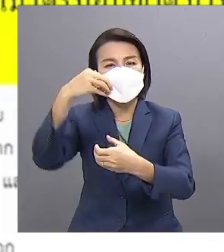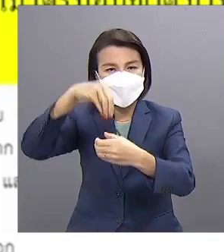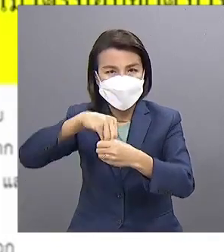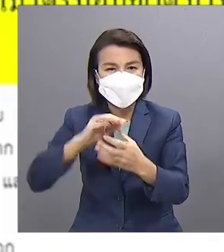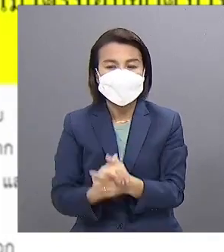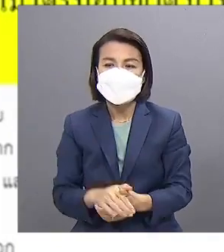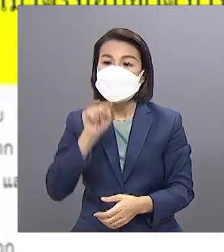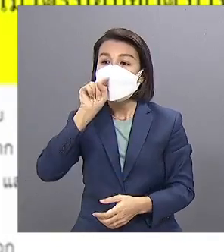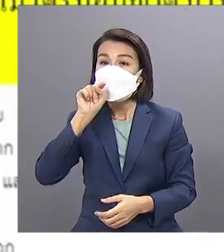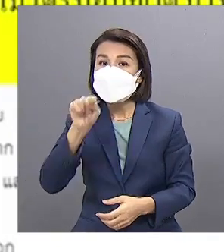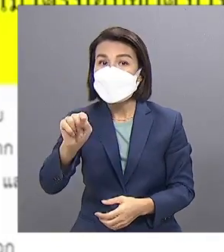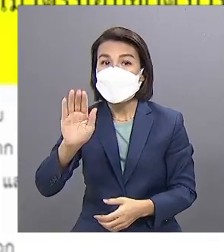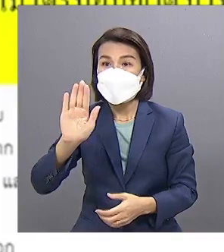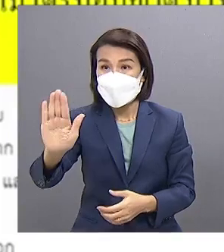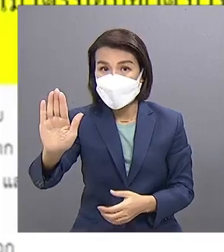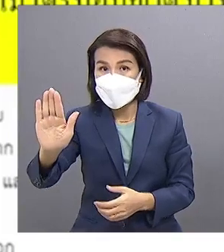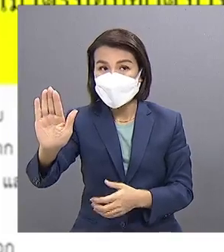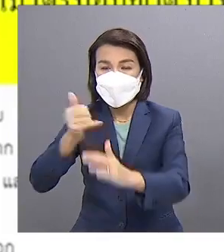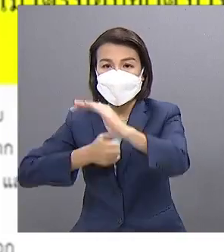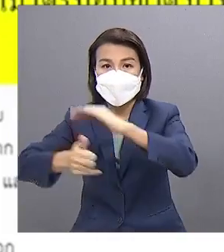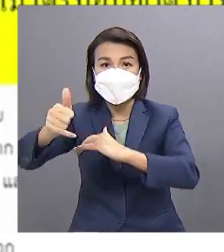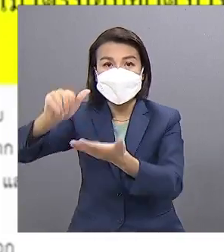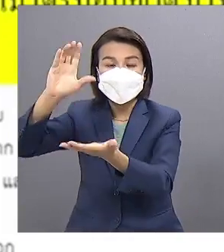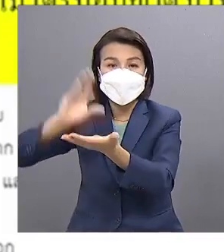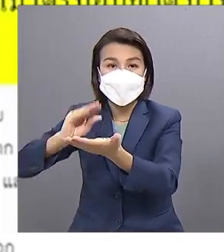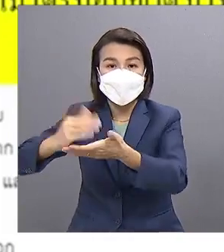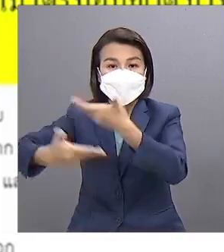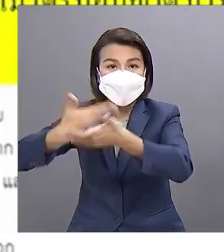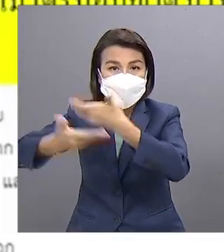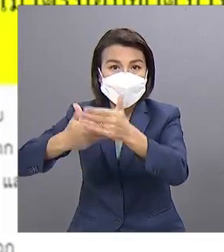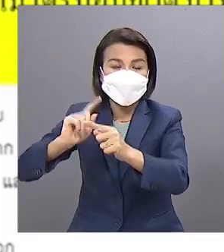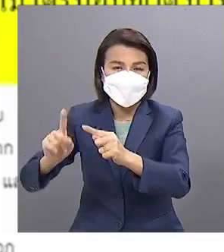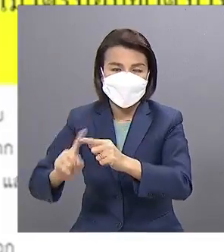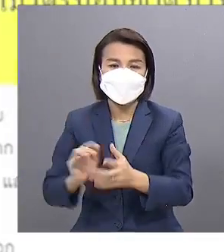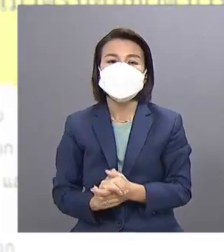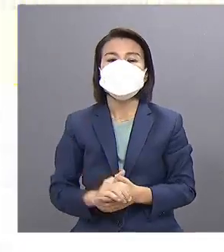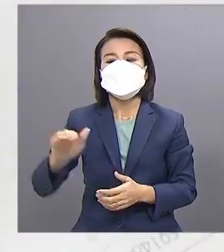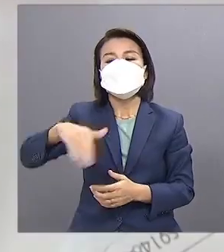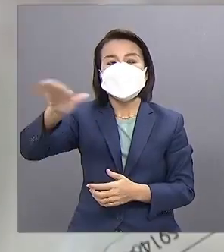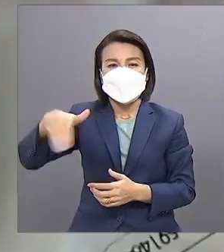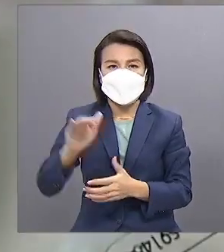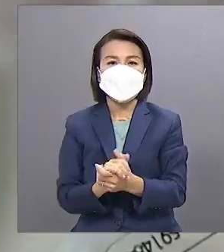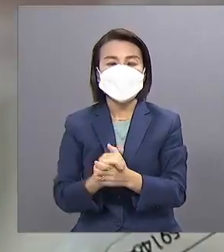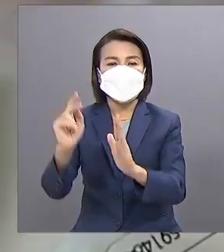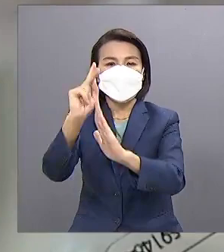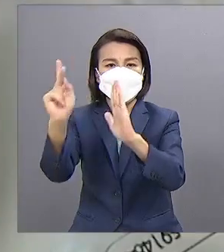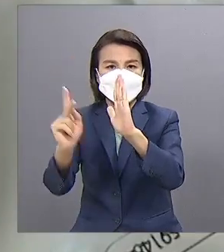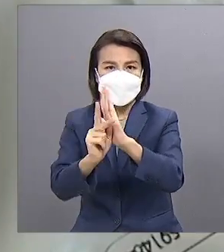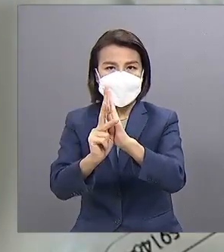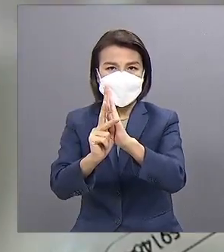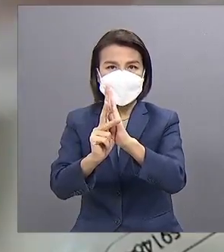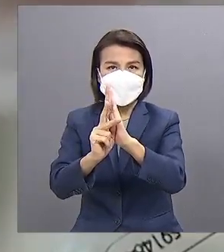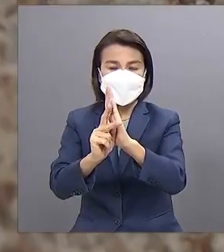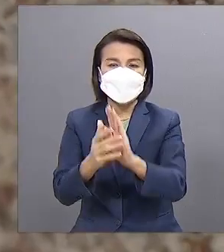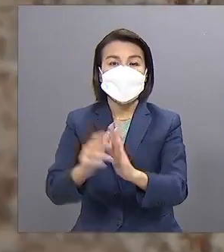ข้าถึงข้อมูลที่มีการขายอยู่ในโลกออนไลน์นะคะอันนี้ก็จะเป็นโทษของกฎหมายที่มีอยู่ที่มีกฎหมายอยู่2